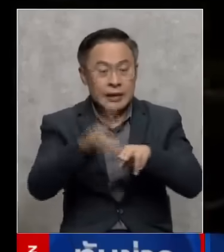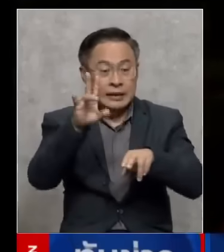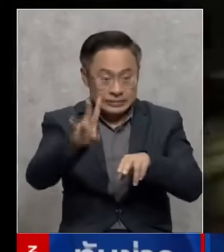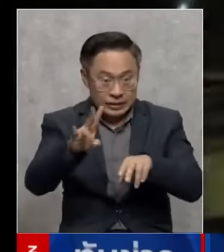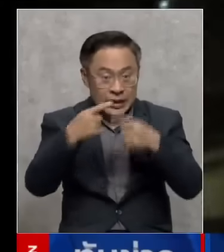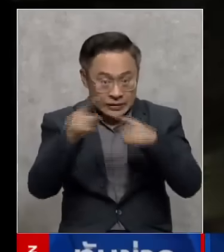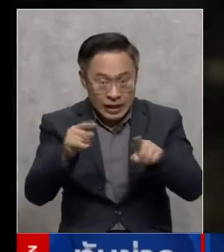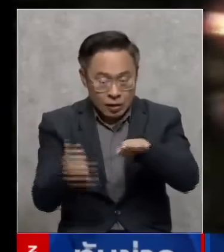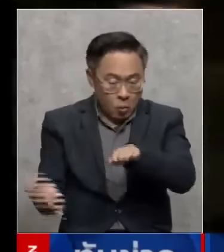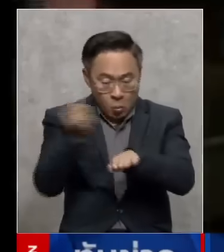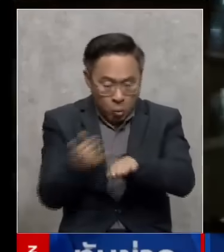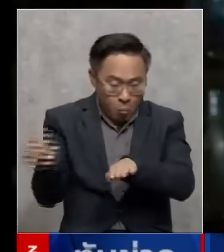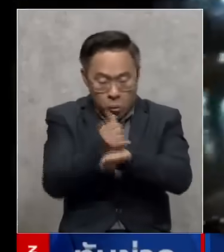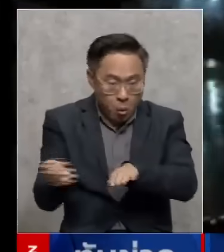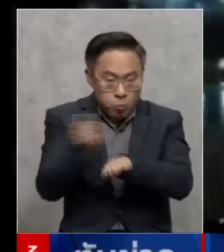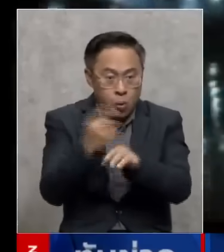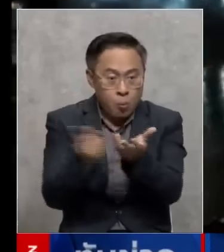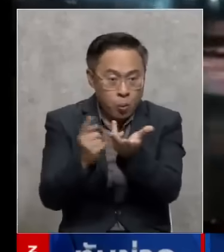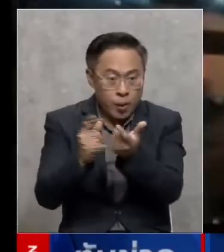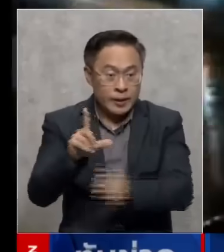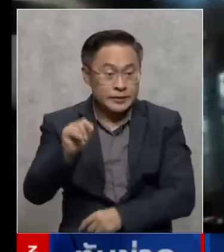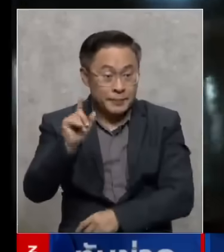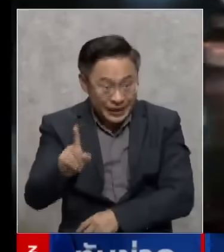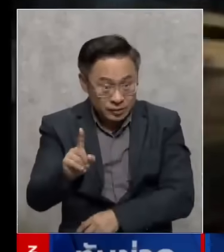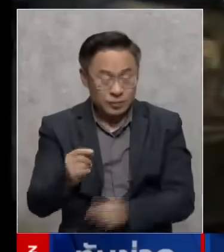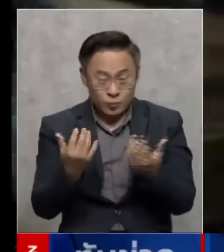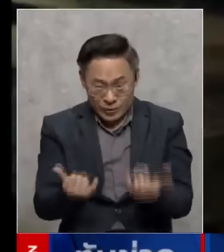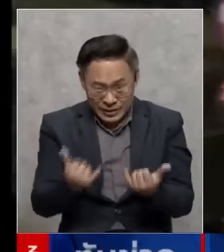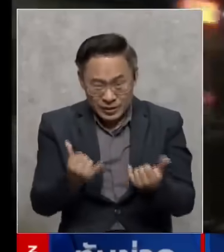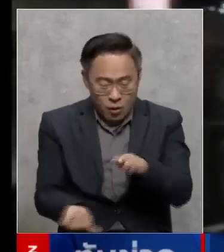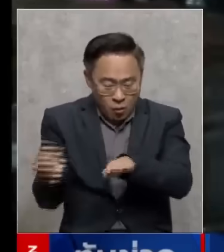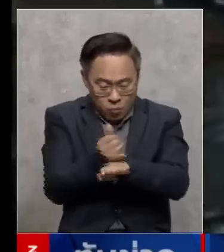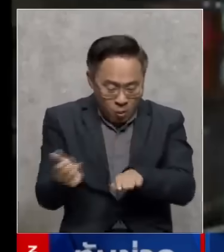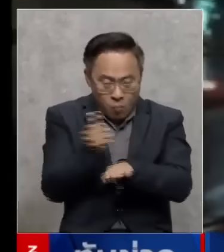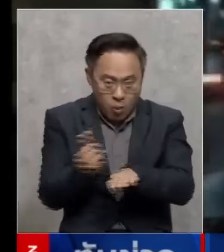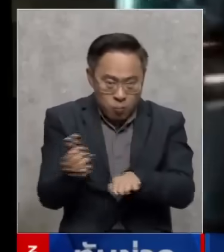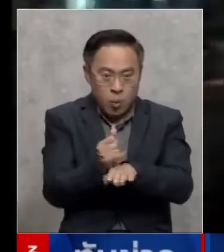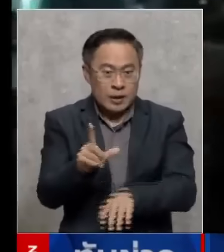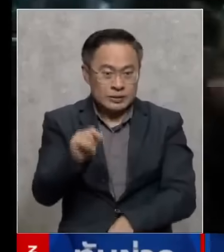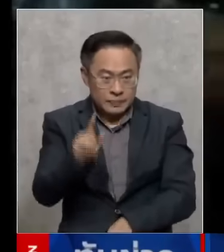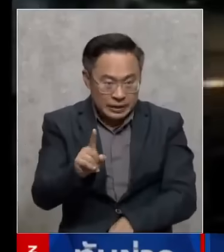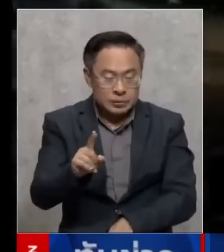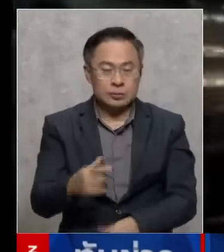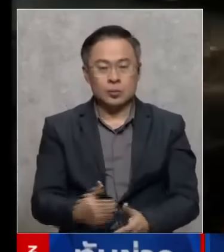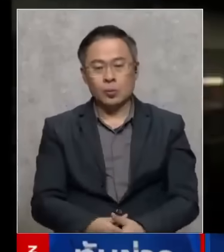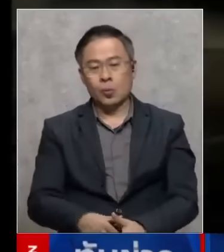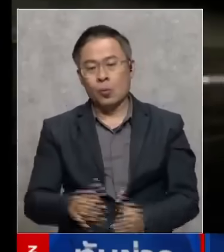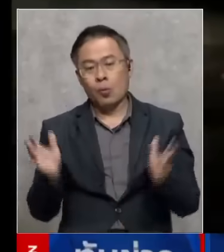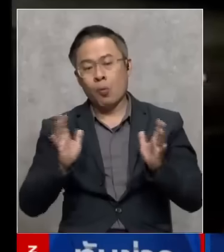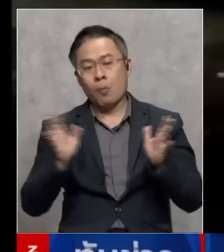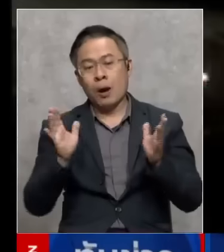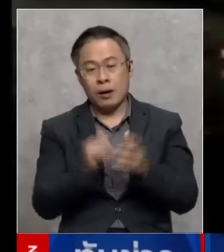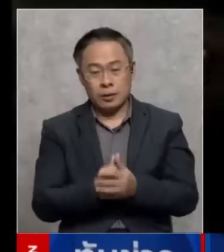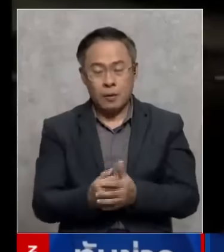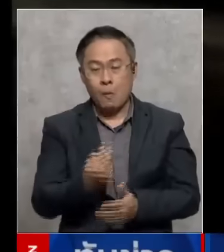ชัดเจนไม่เกินนั้นอ่ะหายใจกันออกหรือเปล่าไม่มั่นใจนะคะอัดอยู่ในรถ